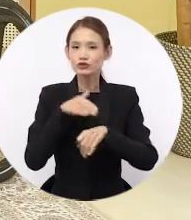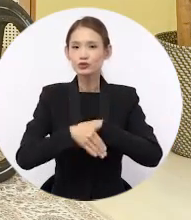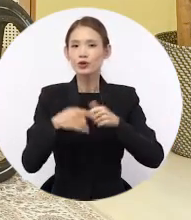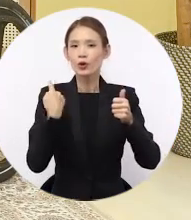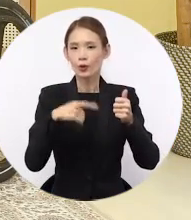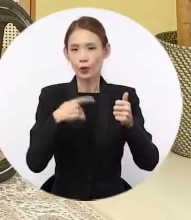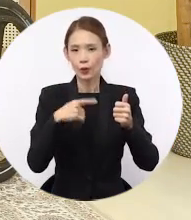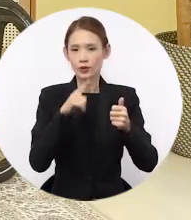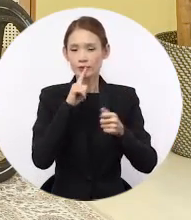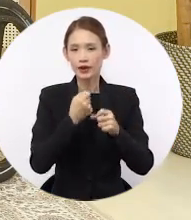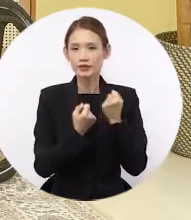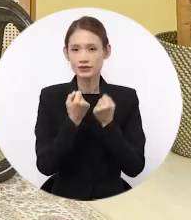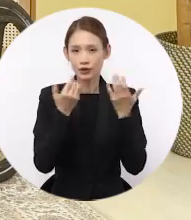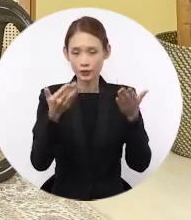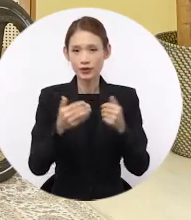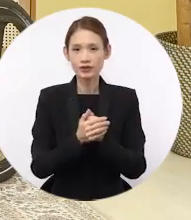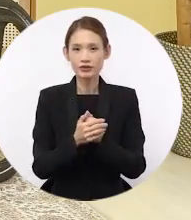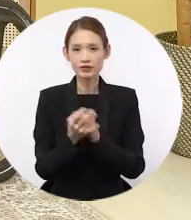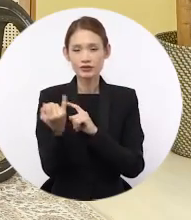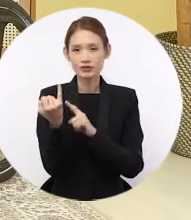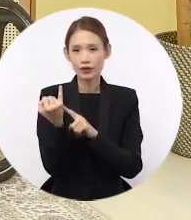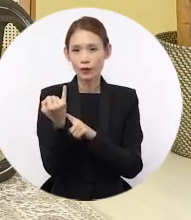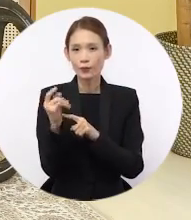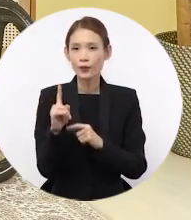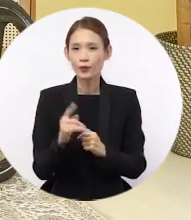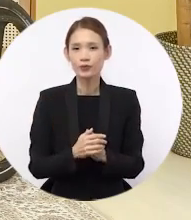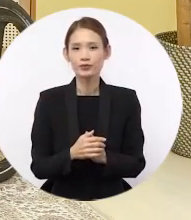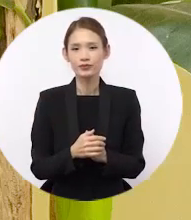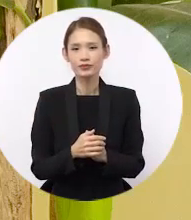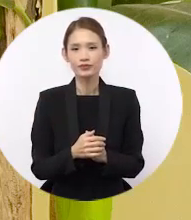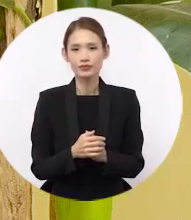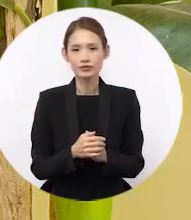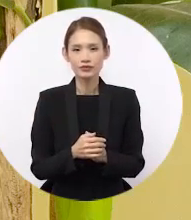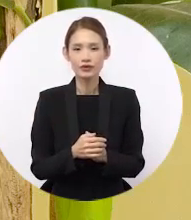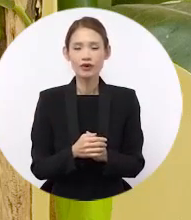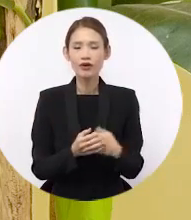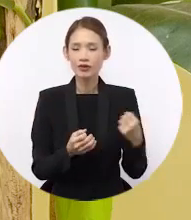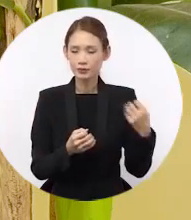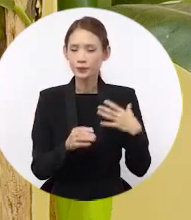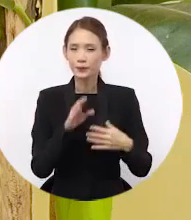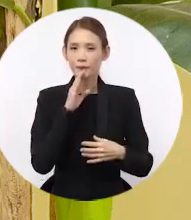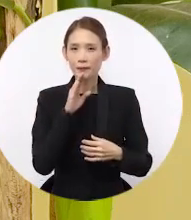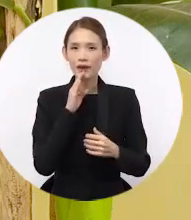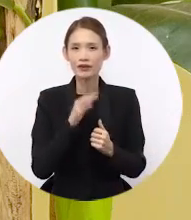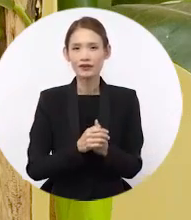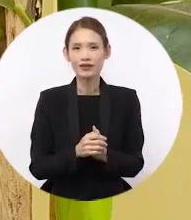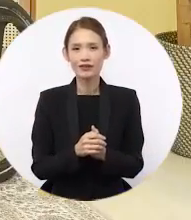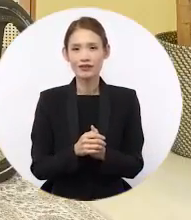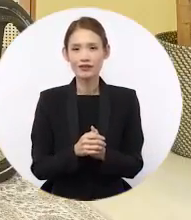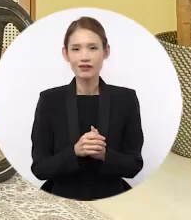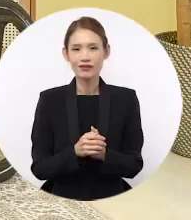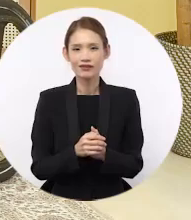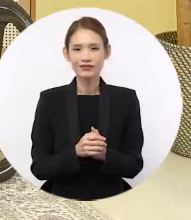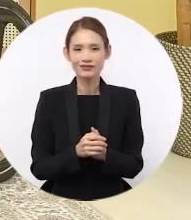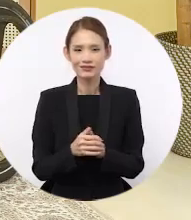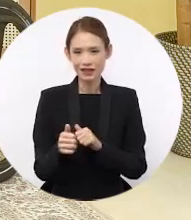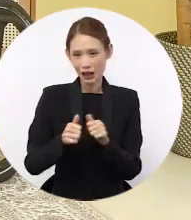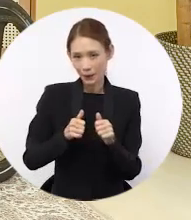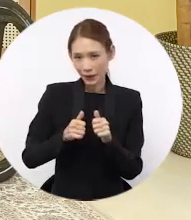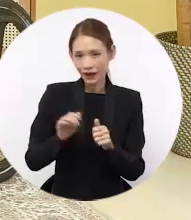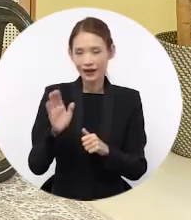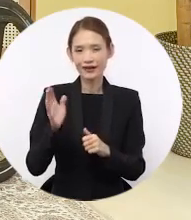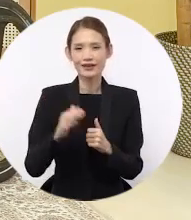교육을 얘기해봤는데 이 맞춤형 교육이라는 주장 좀 우리 지은님은 어떠세요? 상당히 일리가 있는 주장이라고. 지시 치신